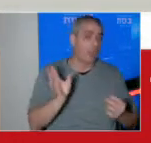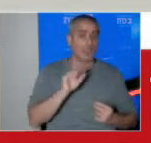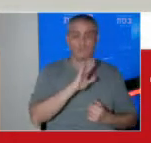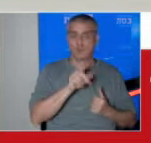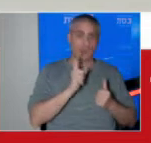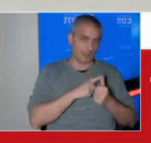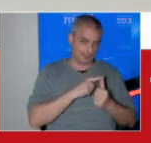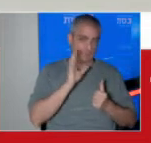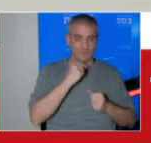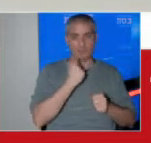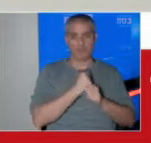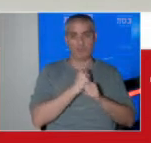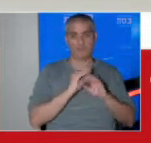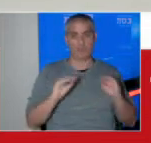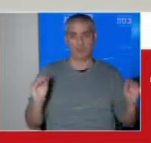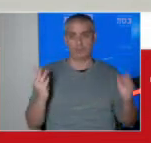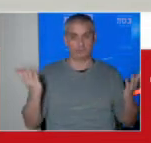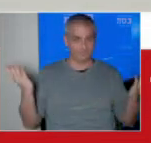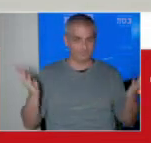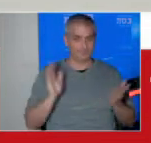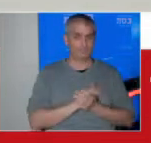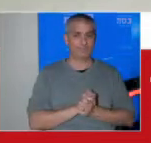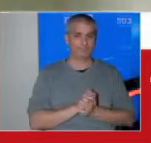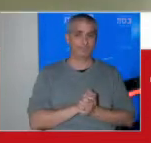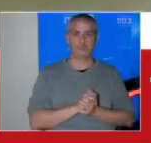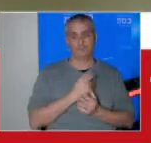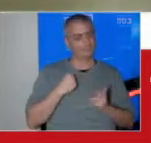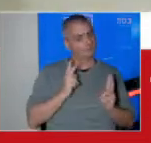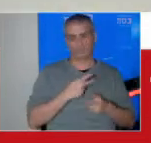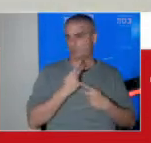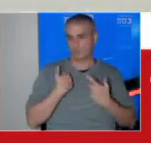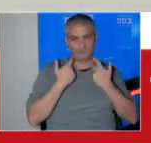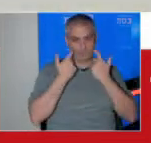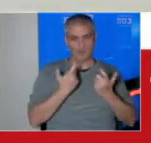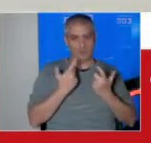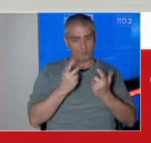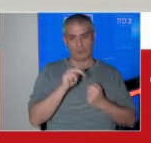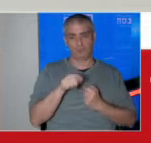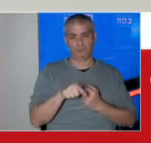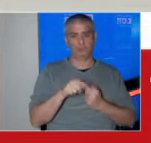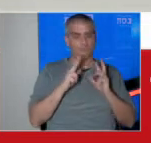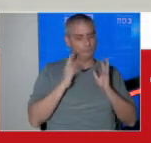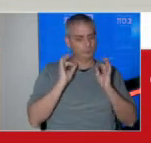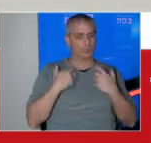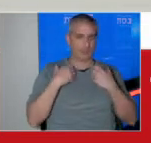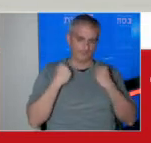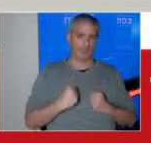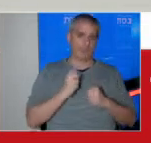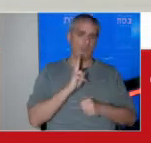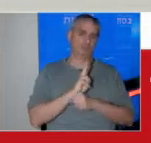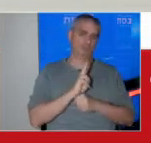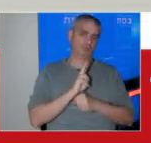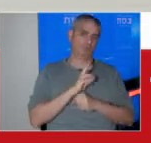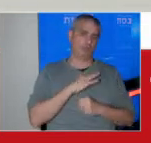של הילדים וגם אוקיי. של עובדי ההוראה. מוריה... אז אנחנו באמת לא יכולים לאכוף את העניין הזה בצורה בטוחה, שתשמור